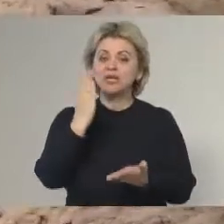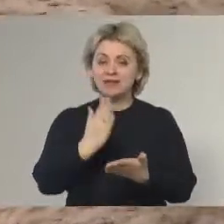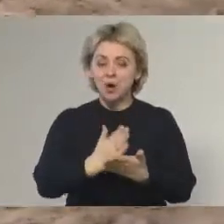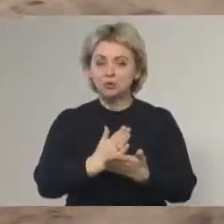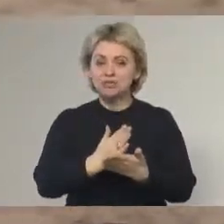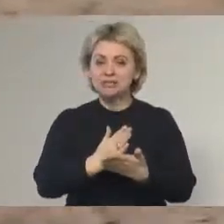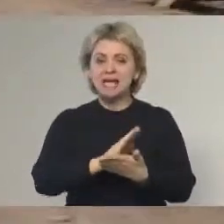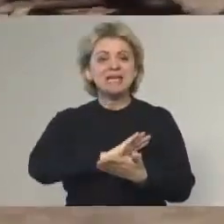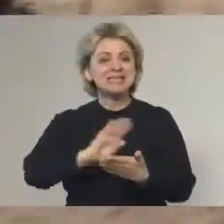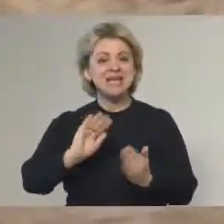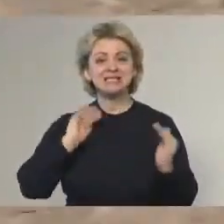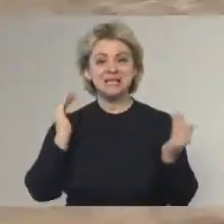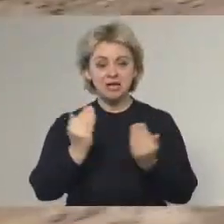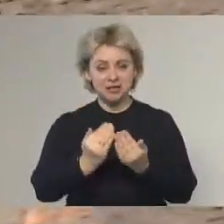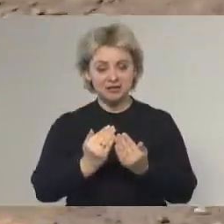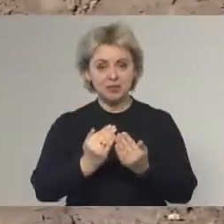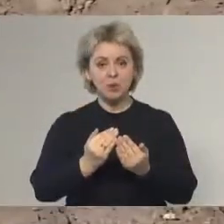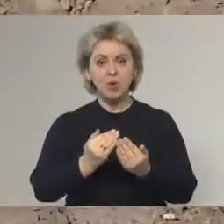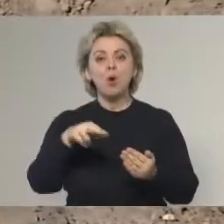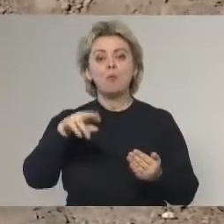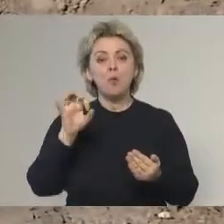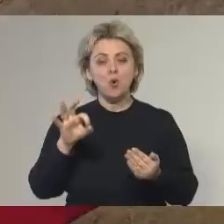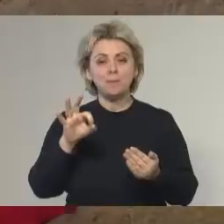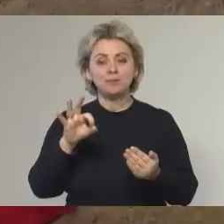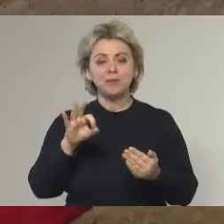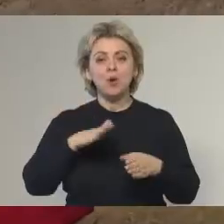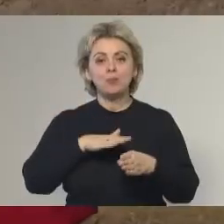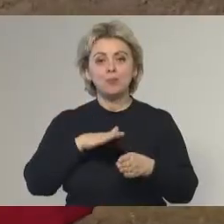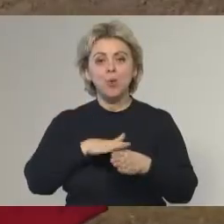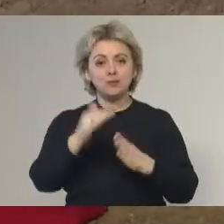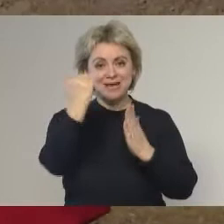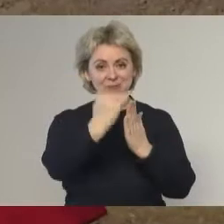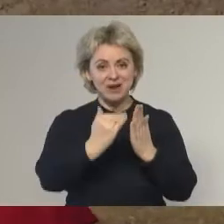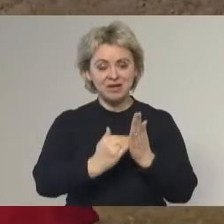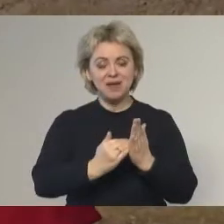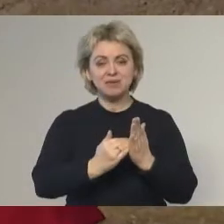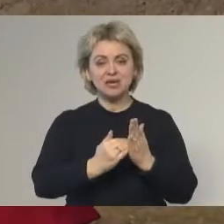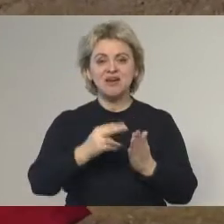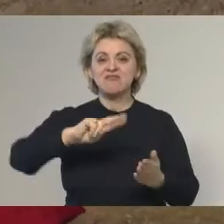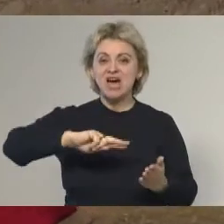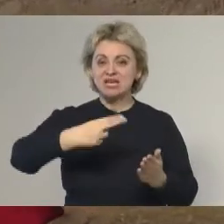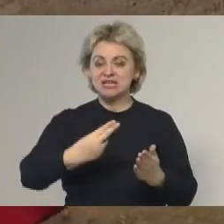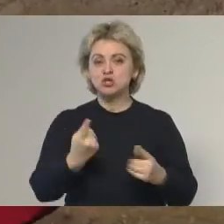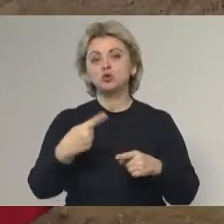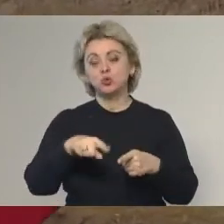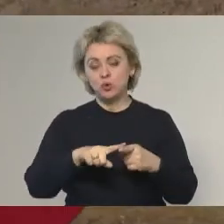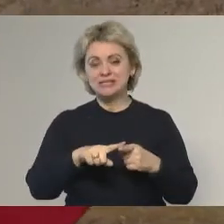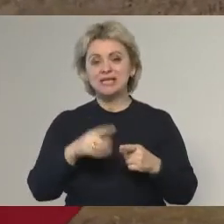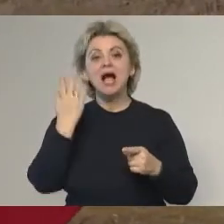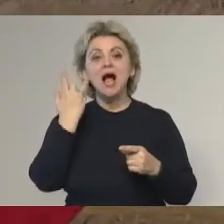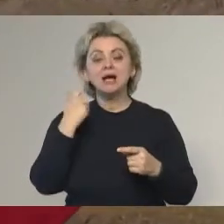находятся в незаконсервированном по полной программе варианте. То есть,